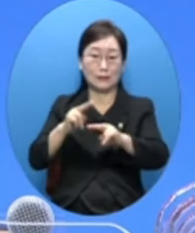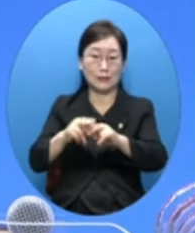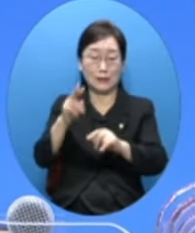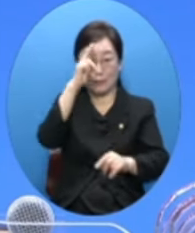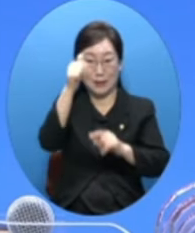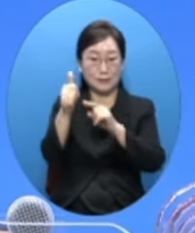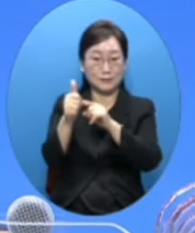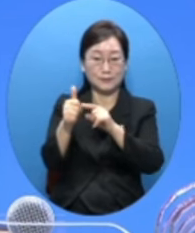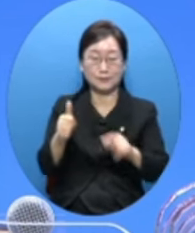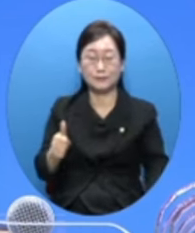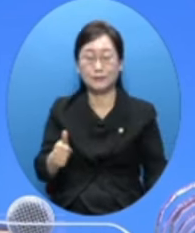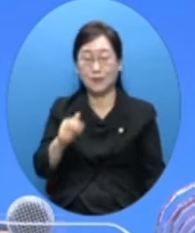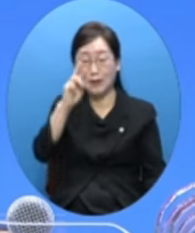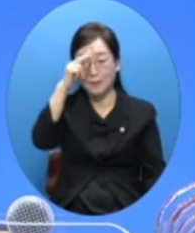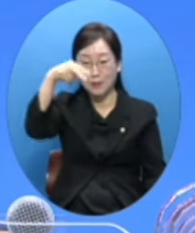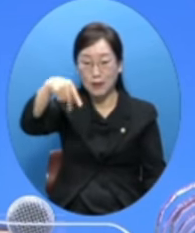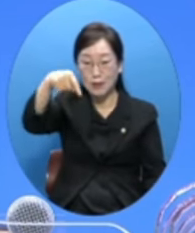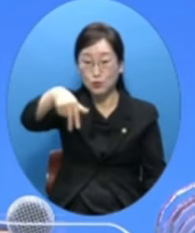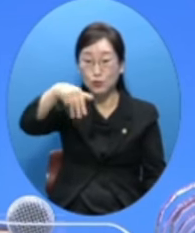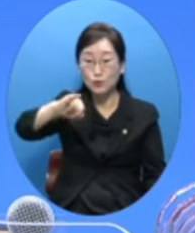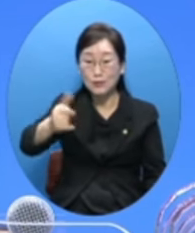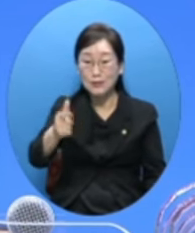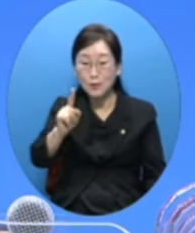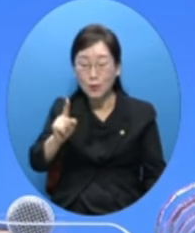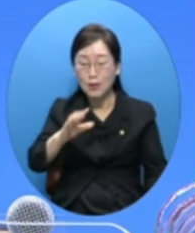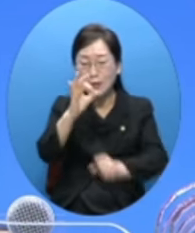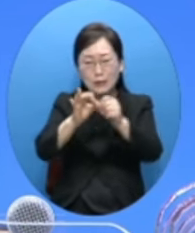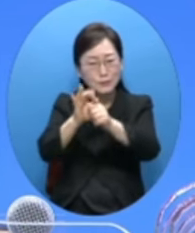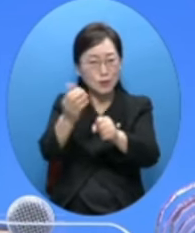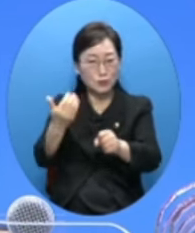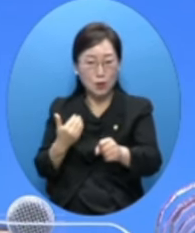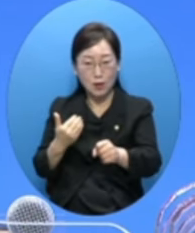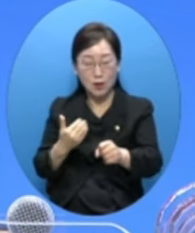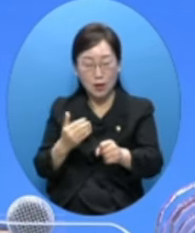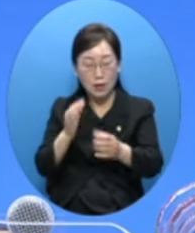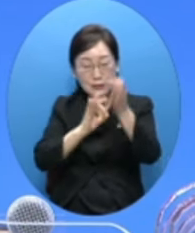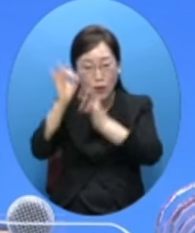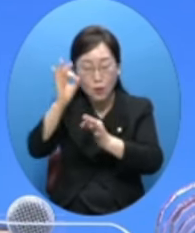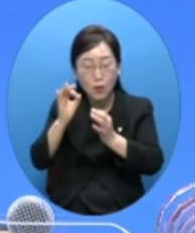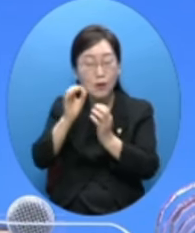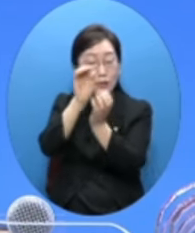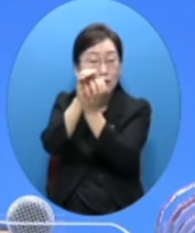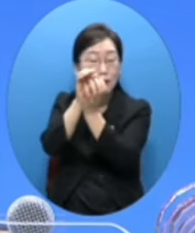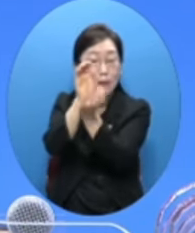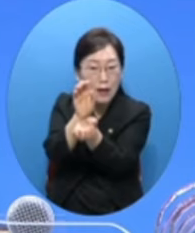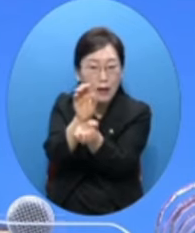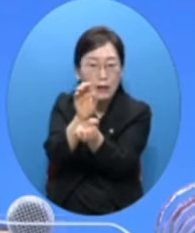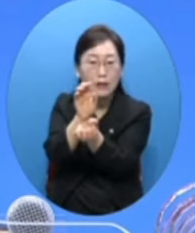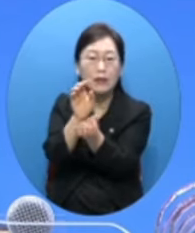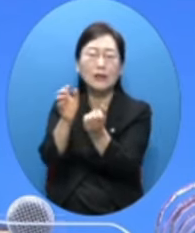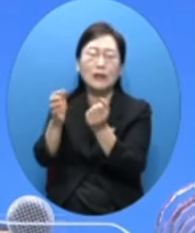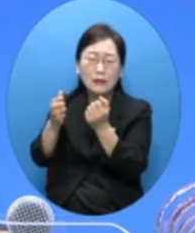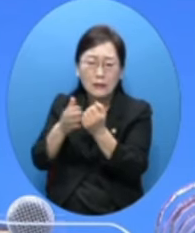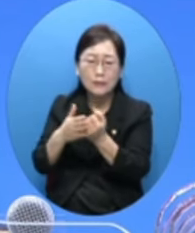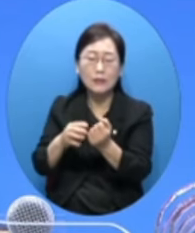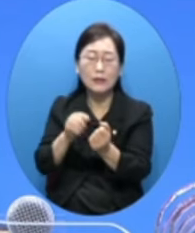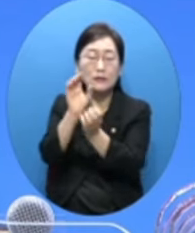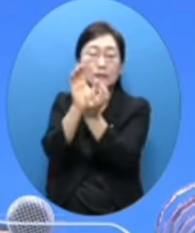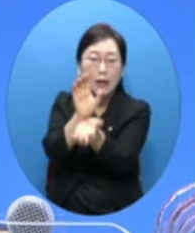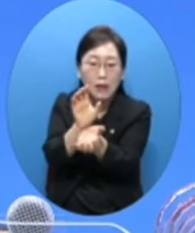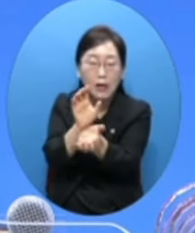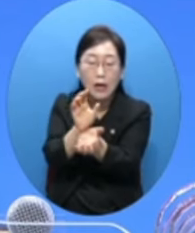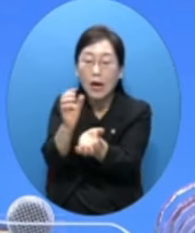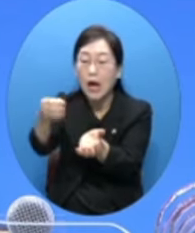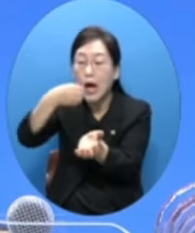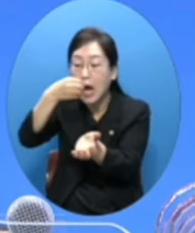이 박수진이라는 사람은 10년 전에 사고로 이 턱이 떨어졌는데 턱이 떨어져 갖고 앉아서 밥을 먹을 수가